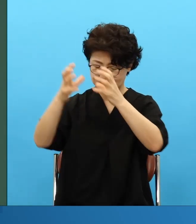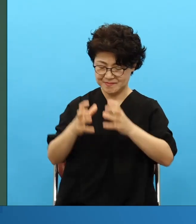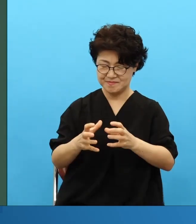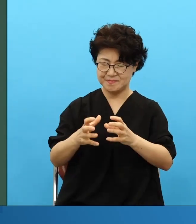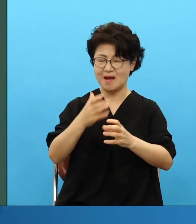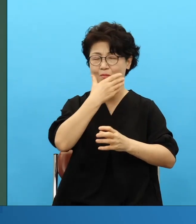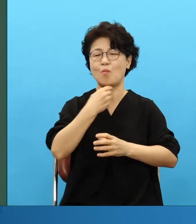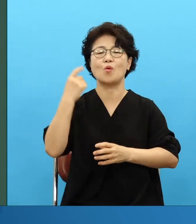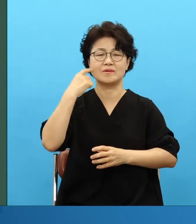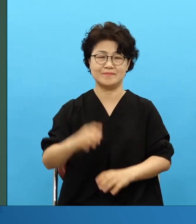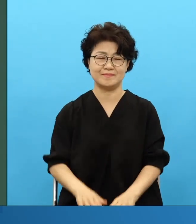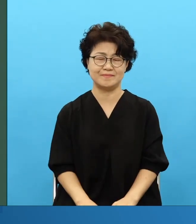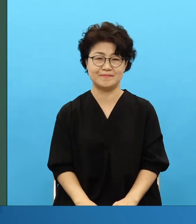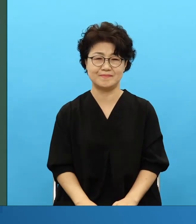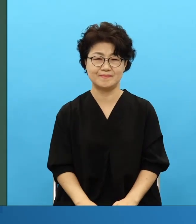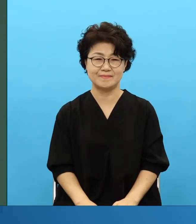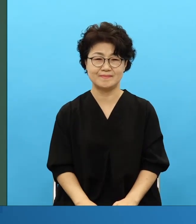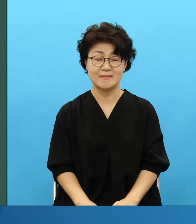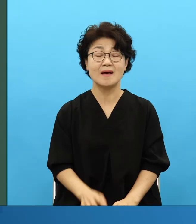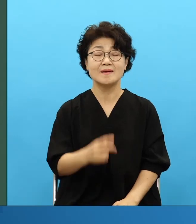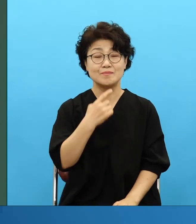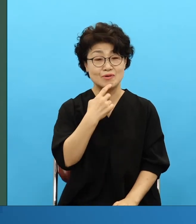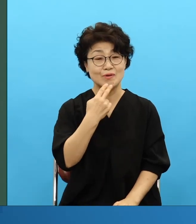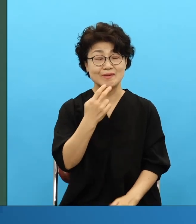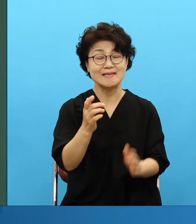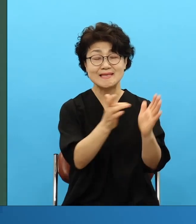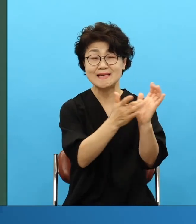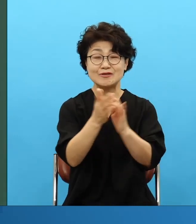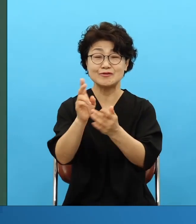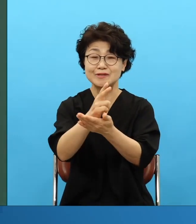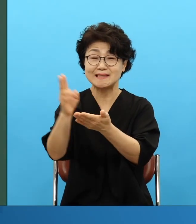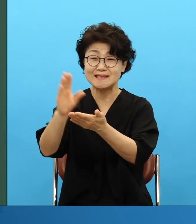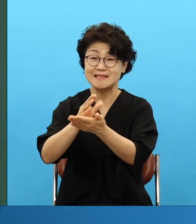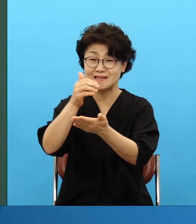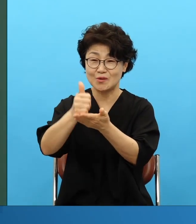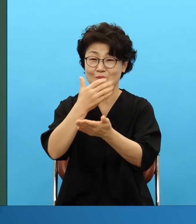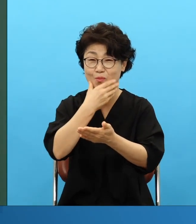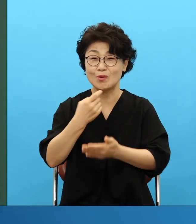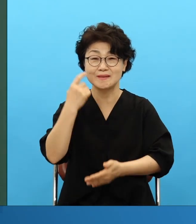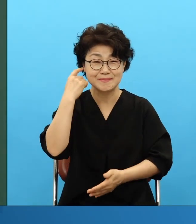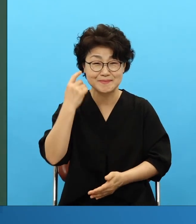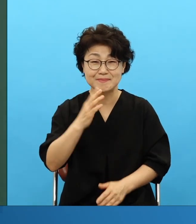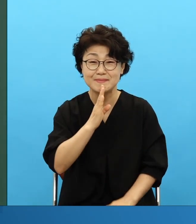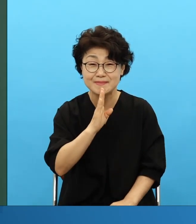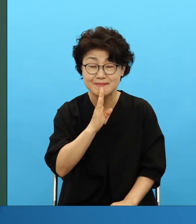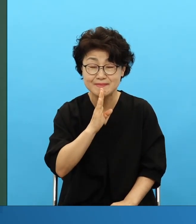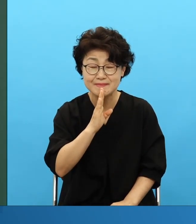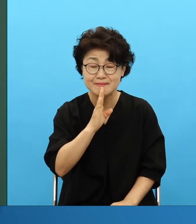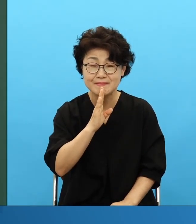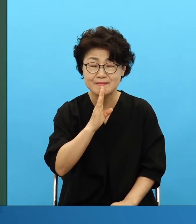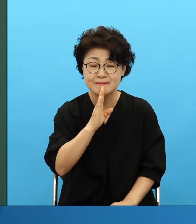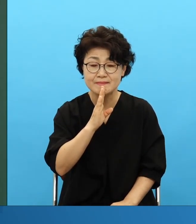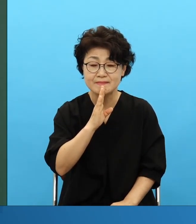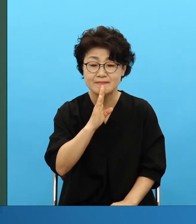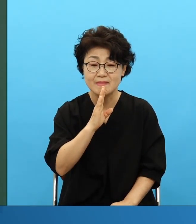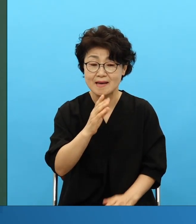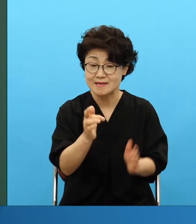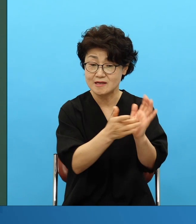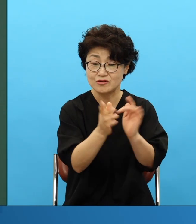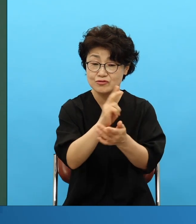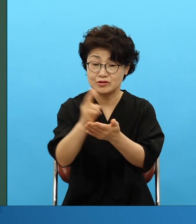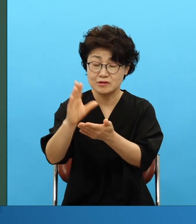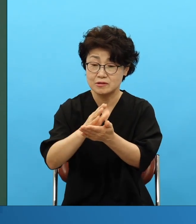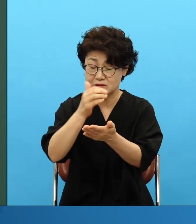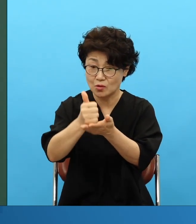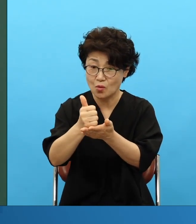예수가 그리스도다. 이게 복음이죠. Of course, Jesus is the Christ. That is the gospel. 그럼 예수가 그리스도면 어떤 답이 옵니까? But if Jesus is